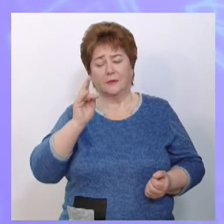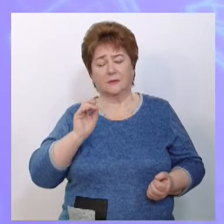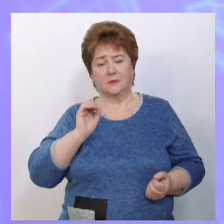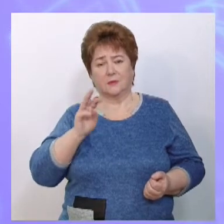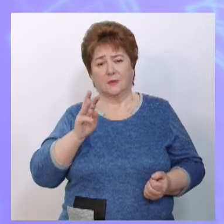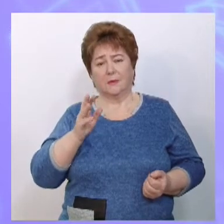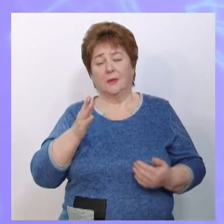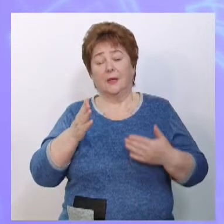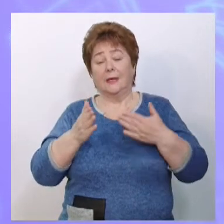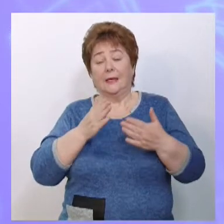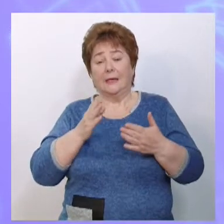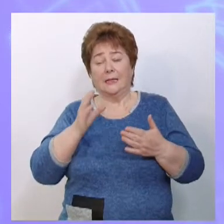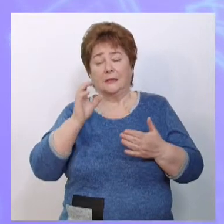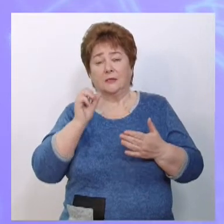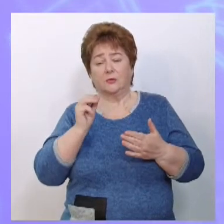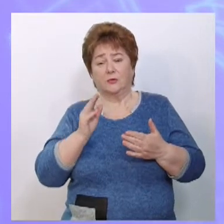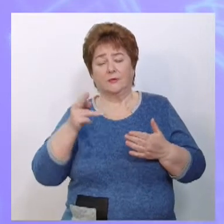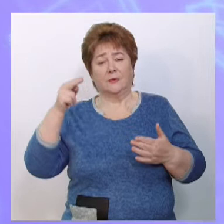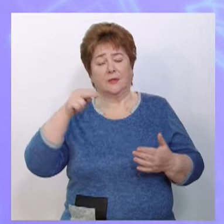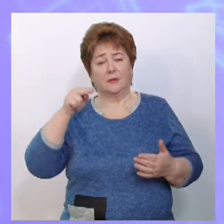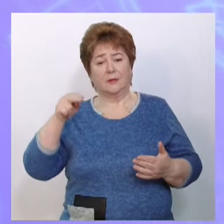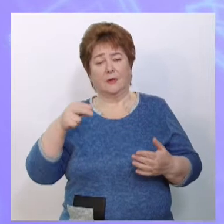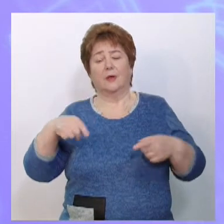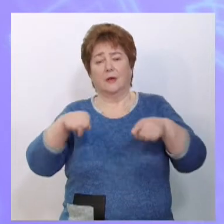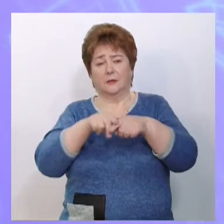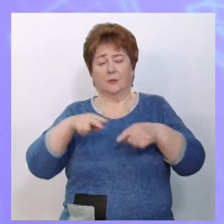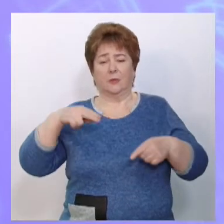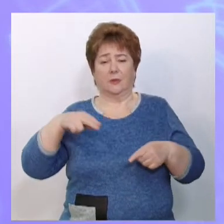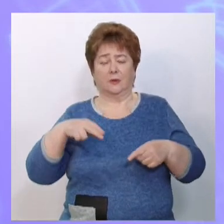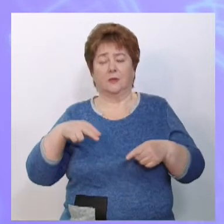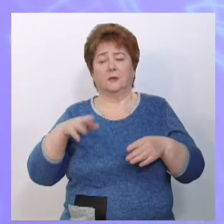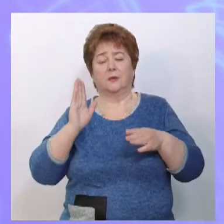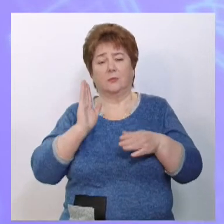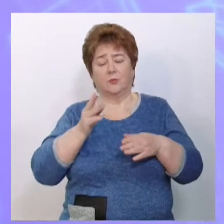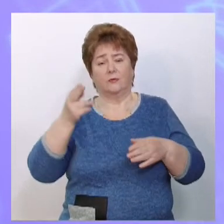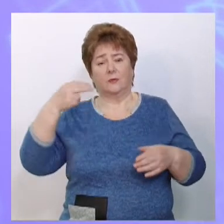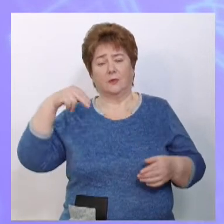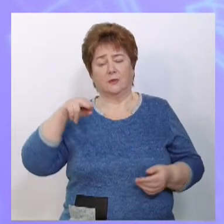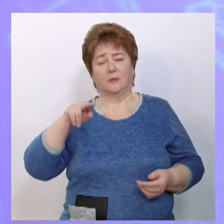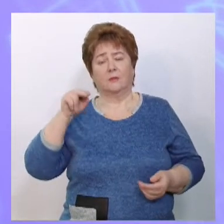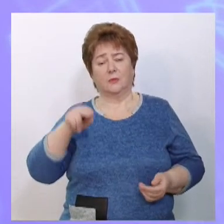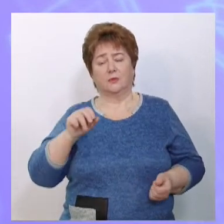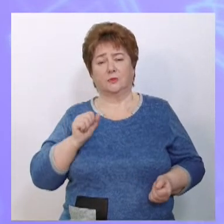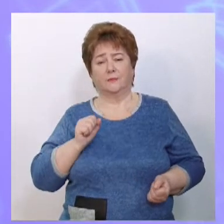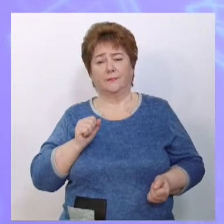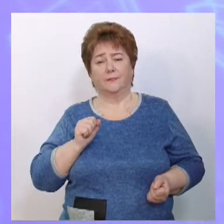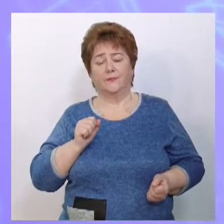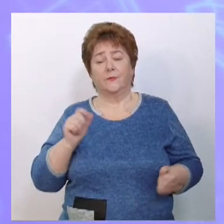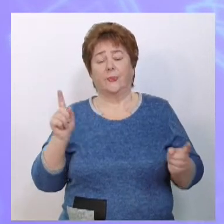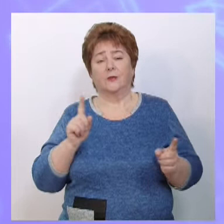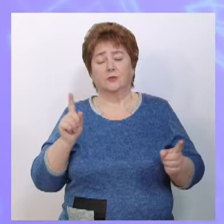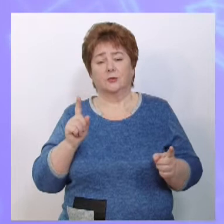Если существительное в дательном падеже, то и прилагательное тоже в дательном падеже.